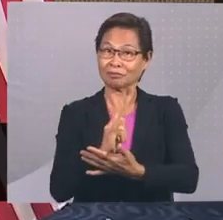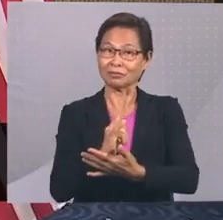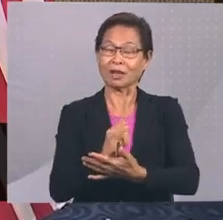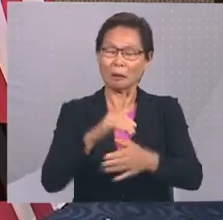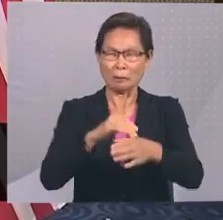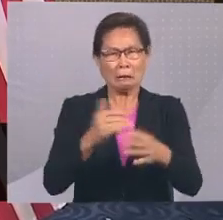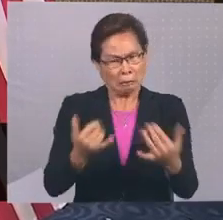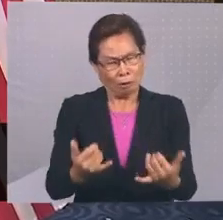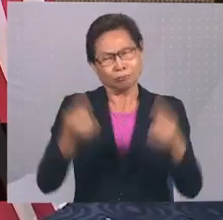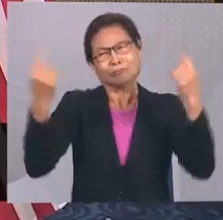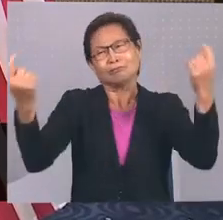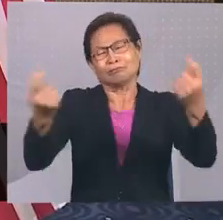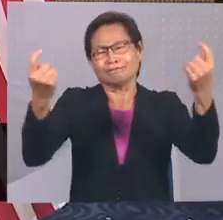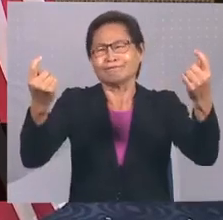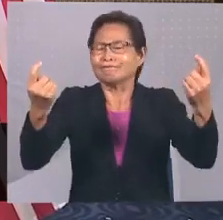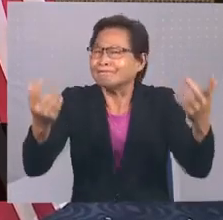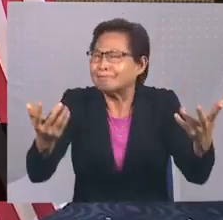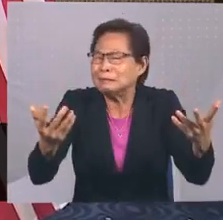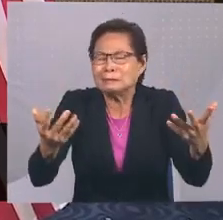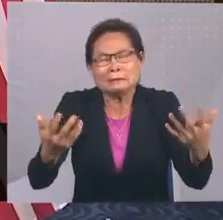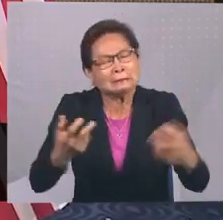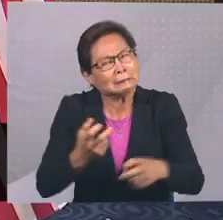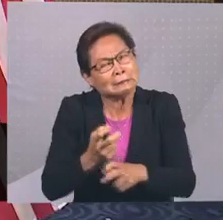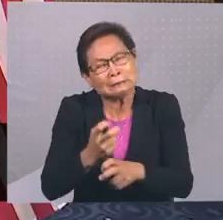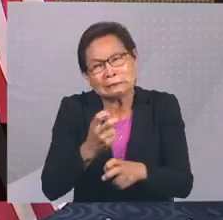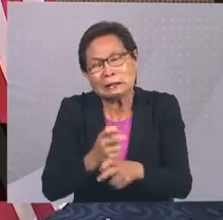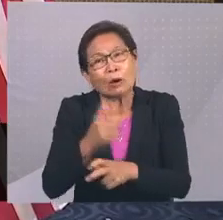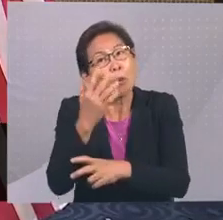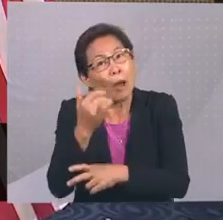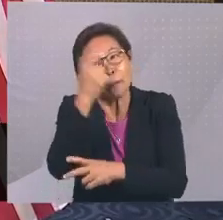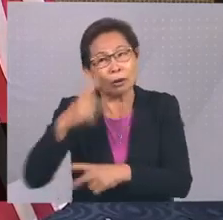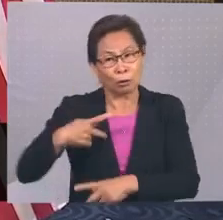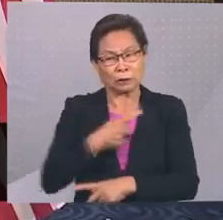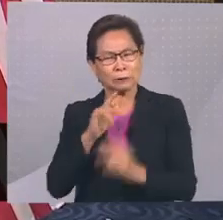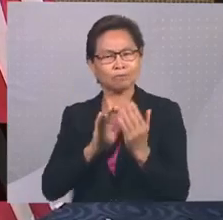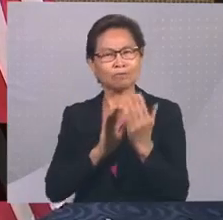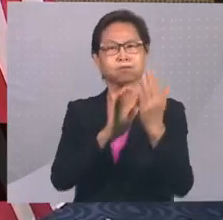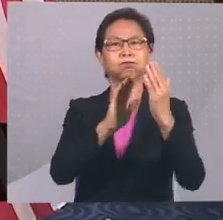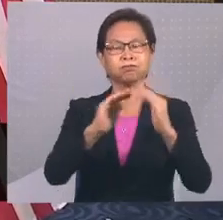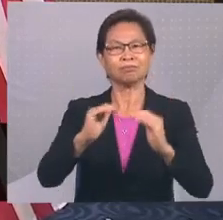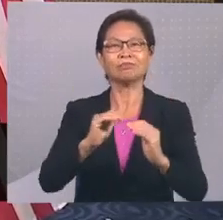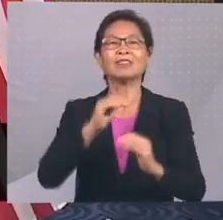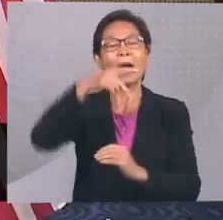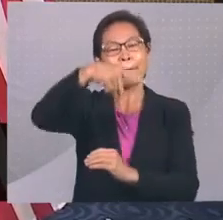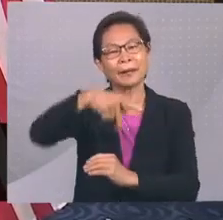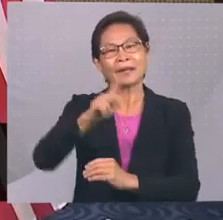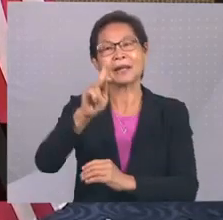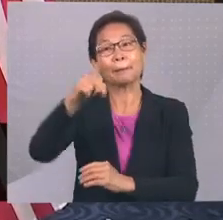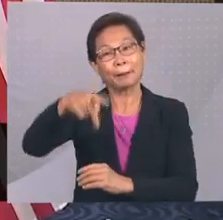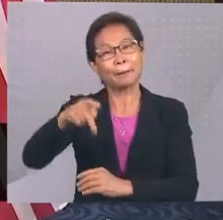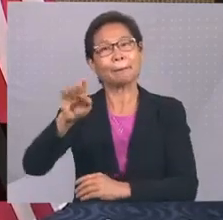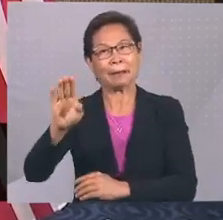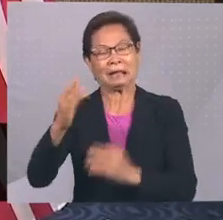ini disambut dalam keadaan yang mencabar oleh kerana kita sedang menempuh fasa Perintah Kawalan